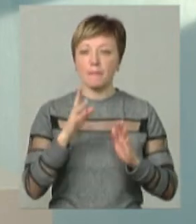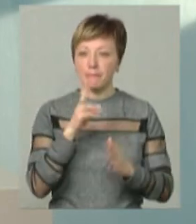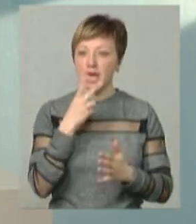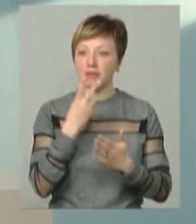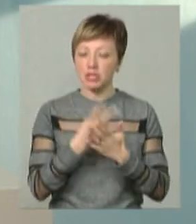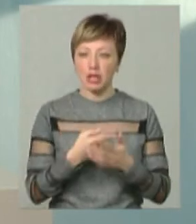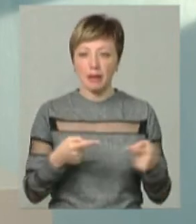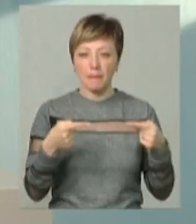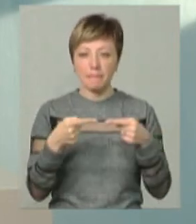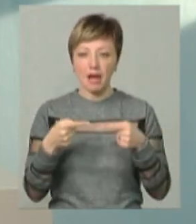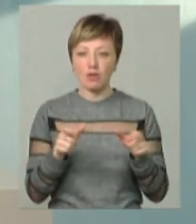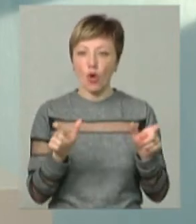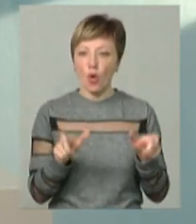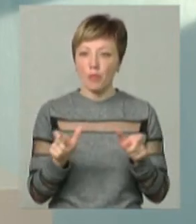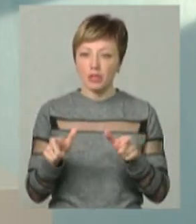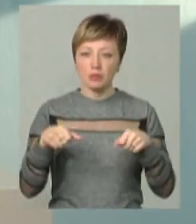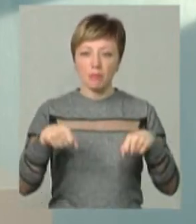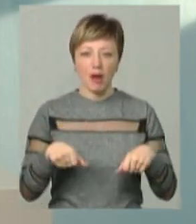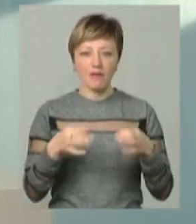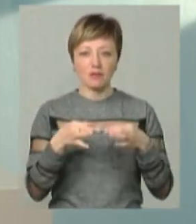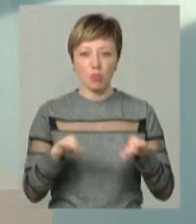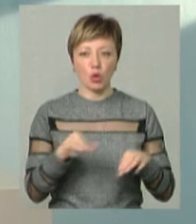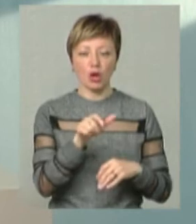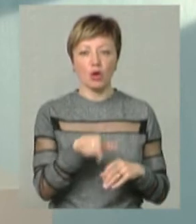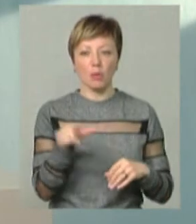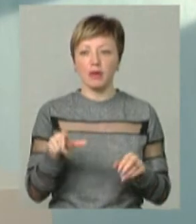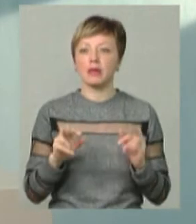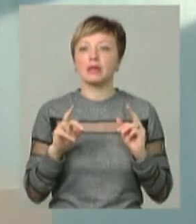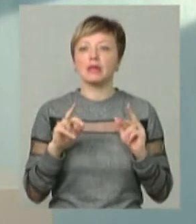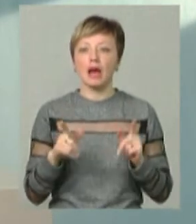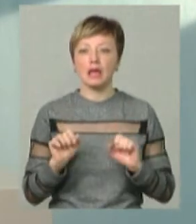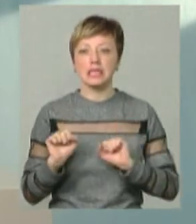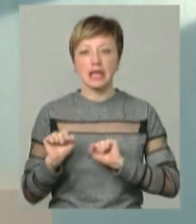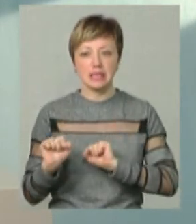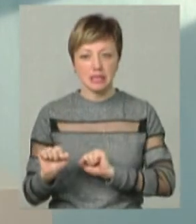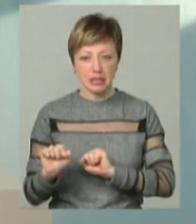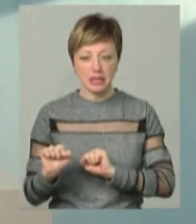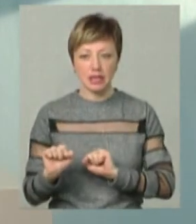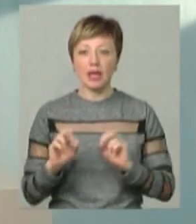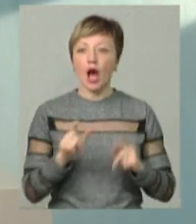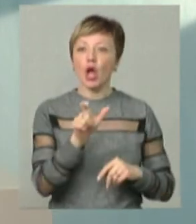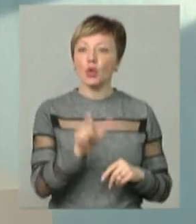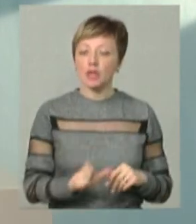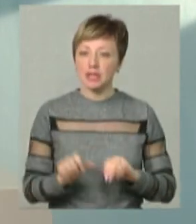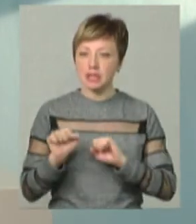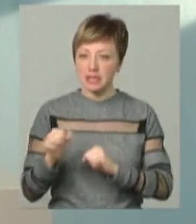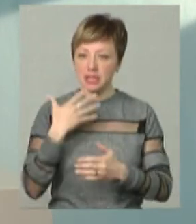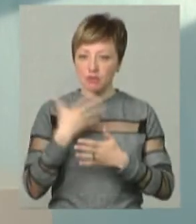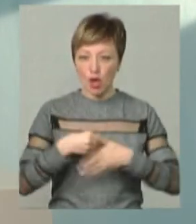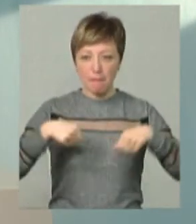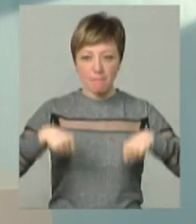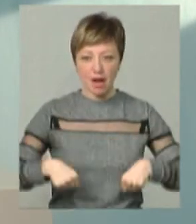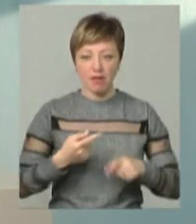передбачає певні обмеження прав і свобод громадян. Як захистити, як людині захистити свої права у